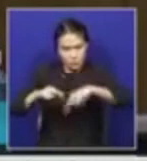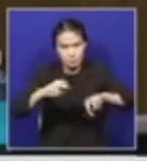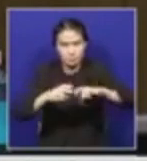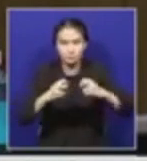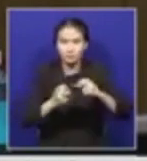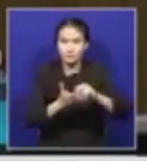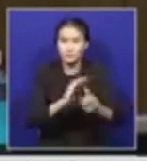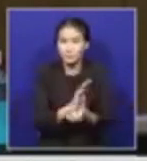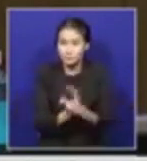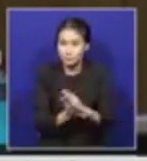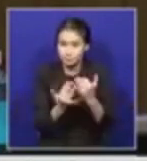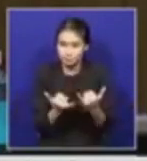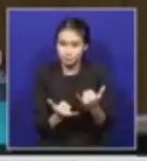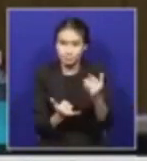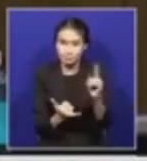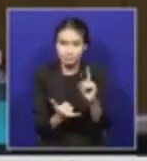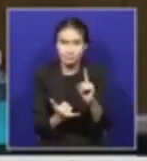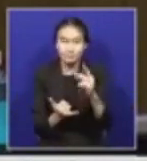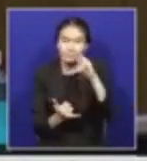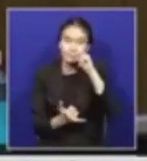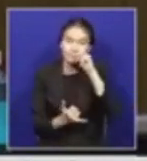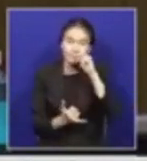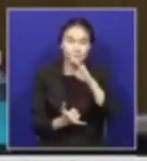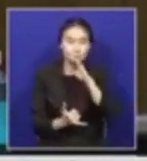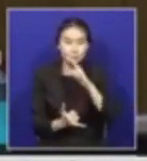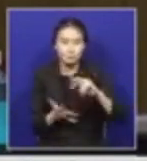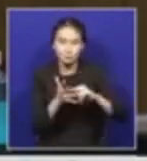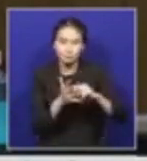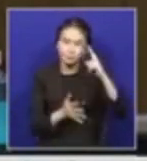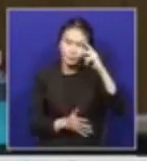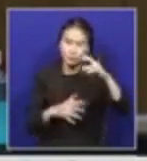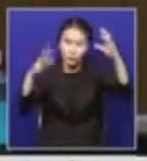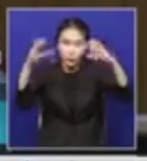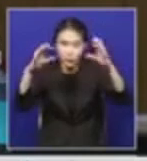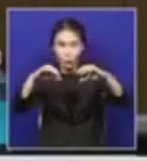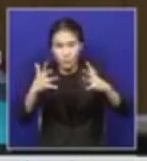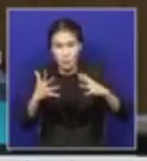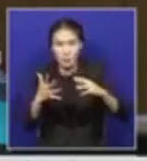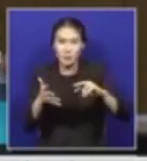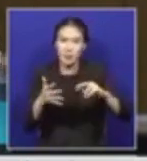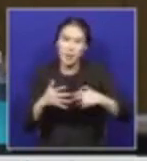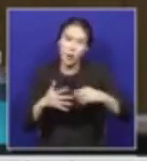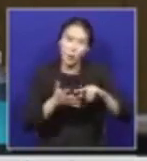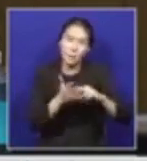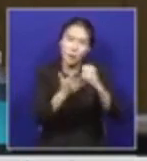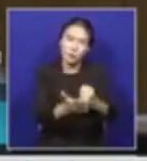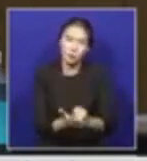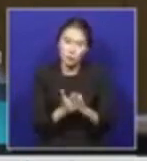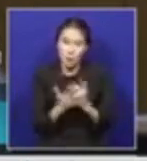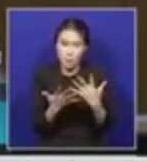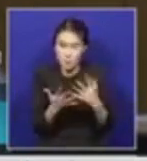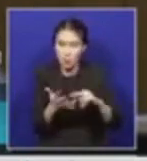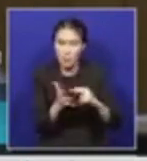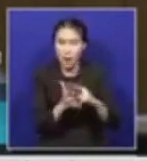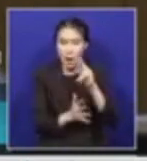จุดนี้เพราะปัจจุบันเนี่ยนะครับน้ำเนี่ยถ้าอีกไม่กี่เมื่อเชื่อวันเนี่ยถ้าไม่มีฝนตกลงมาเนี่ยนะครับแล้วก็ไม่ได้รับความช่วยเหลือทางชนประทานเนี่ยนะ